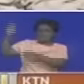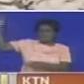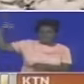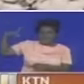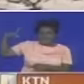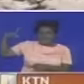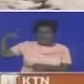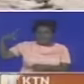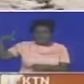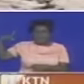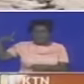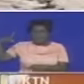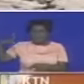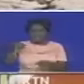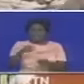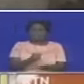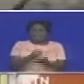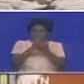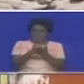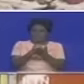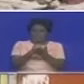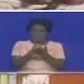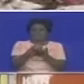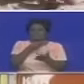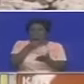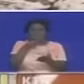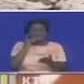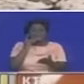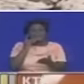ungeso cereals angesaidia tu idre